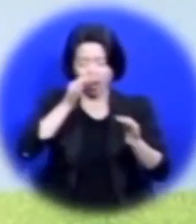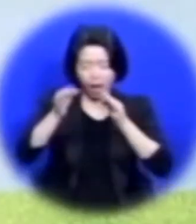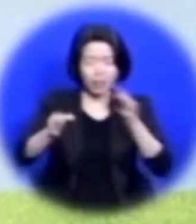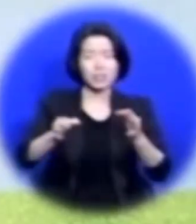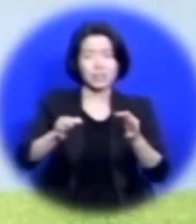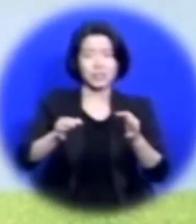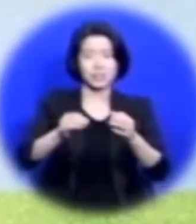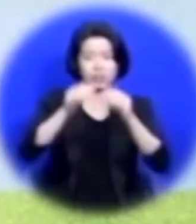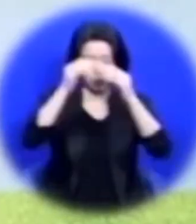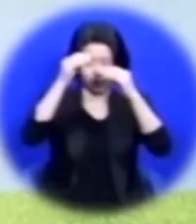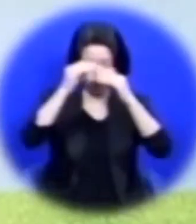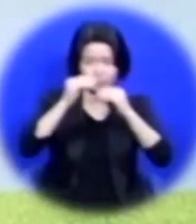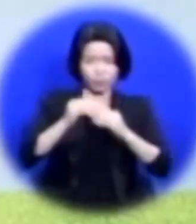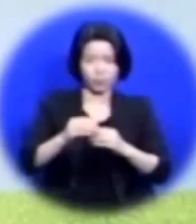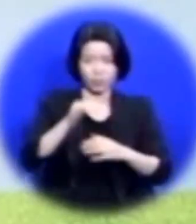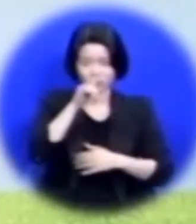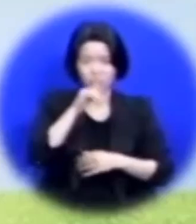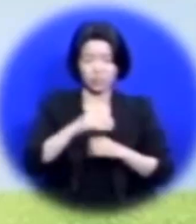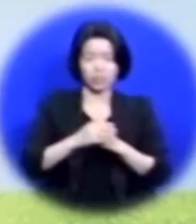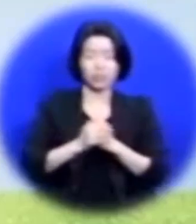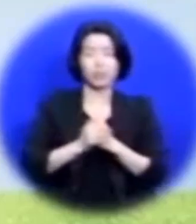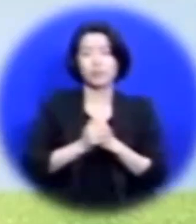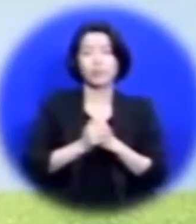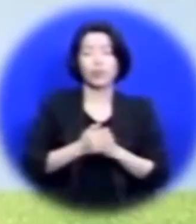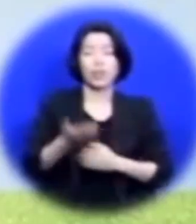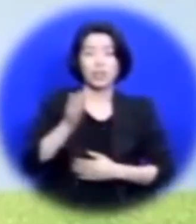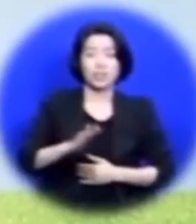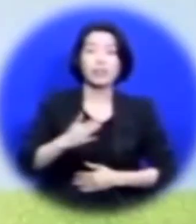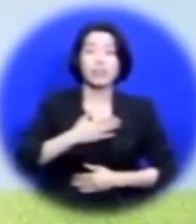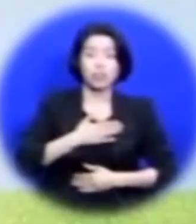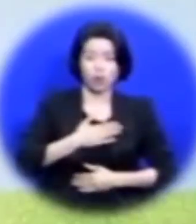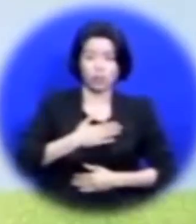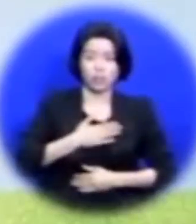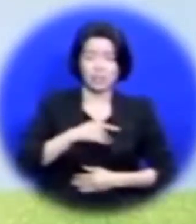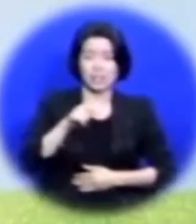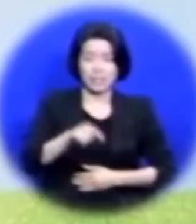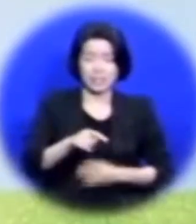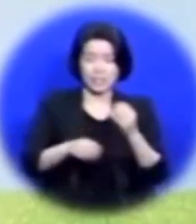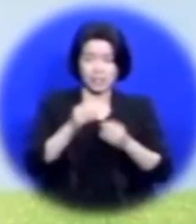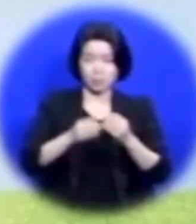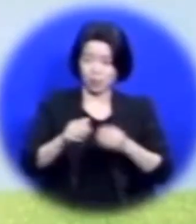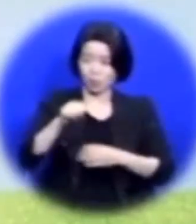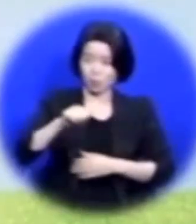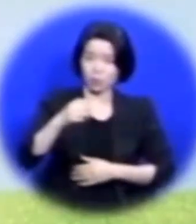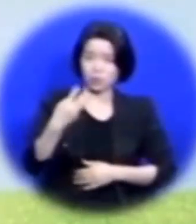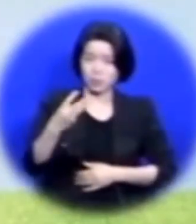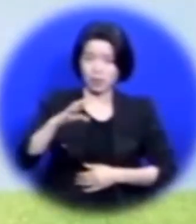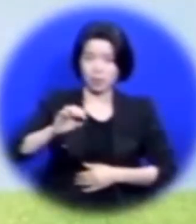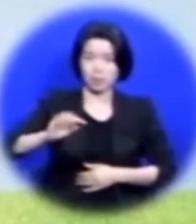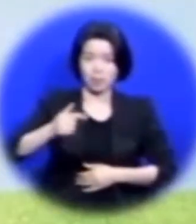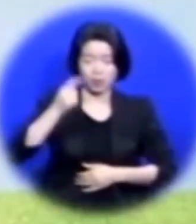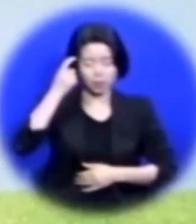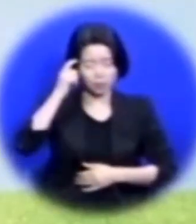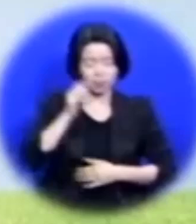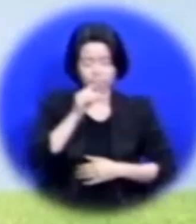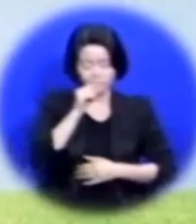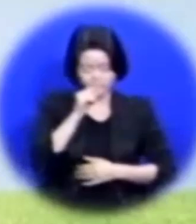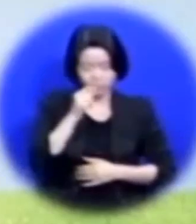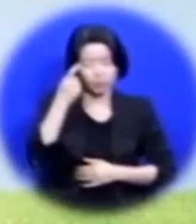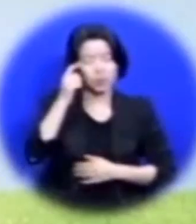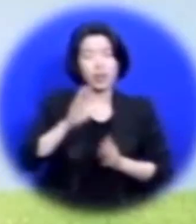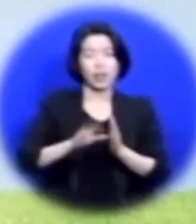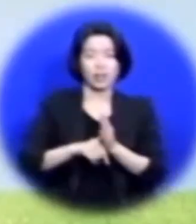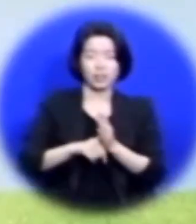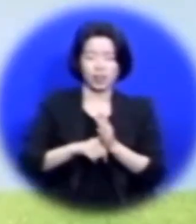절절이 흐르는 시 편입니다 그런데 저는 이 시편 53 변을 묵상하면서 아주